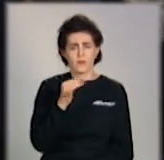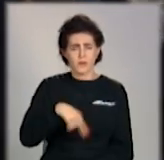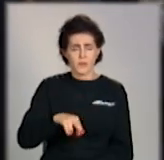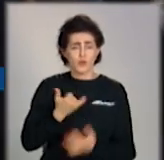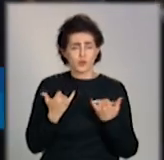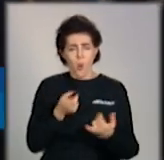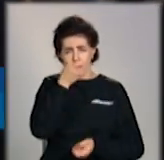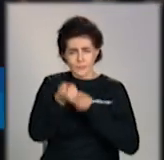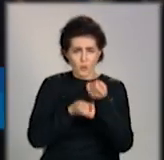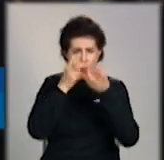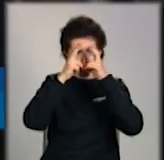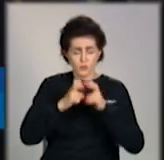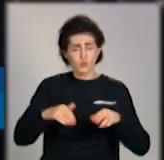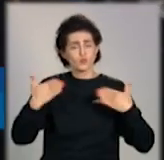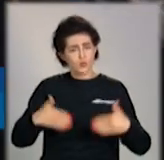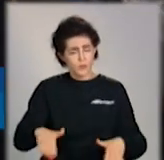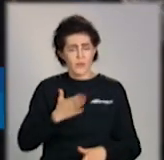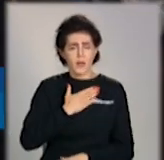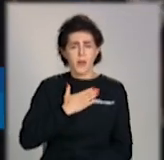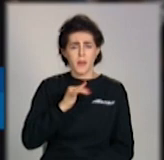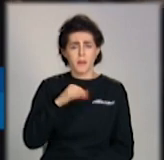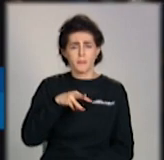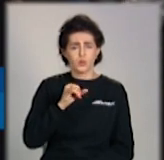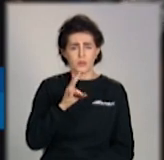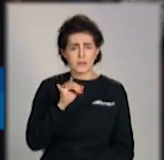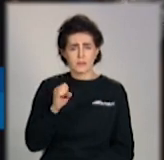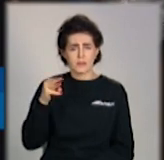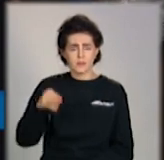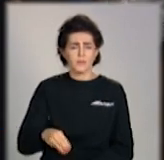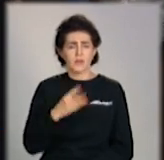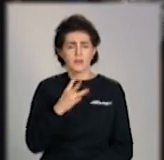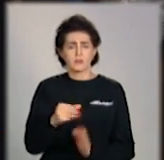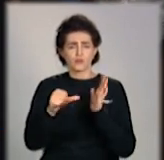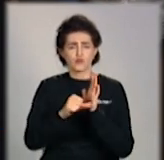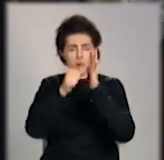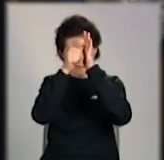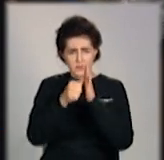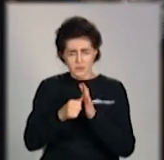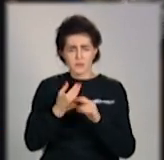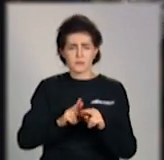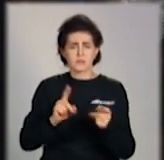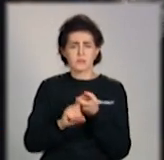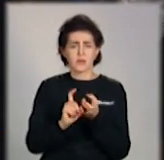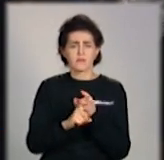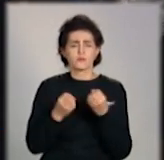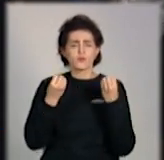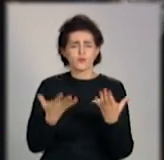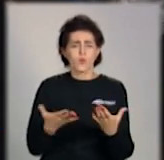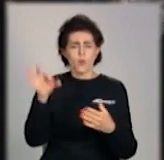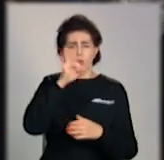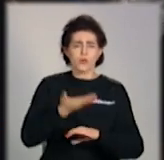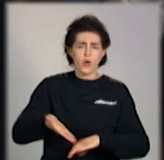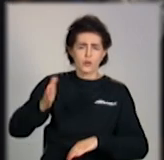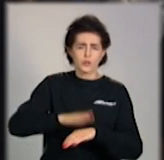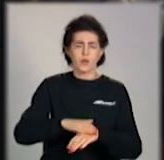зроблено, що наш імунітет він на 3-6 місяців, в залежності від імуноглобулінів, в залежності від тяжкості,